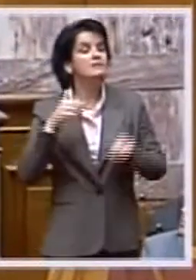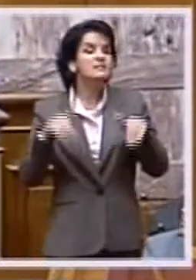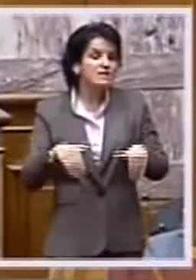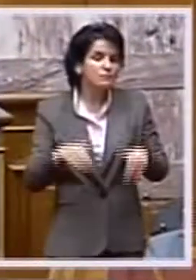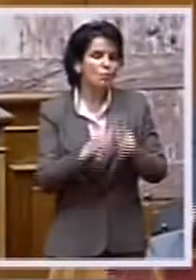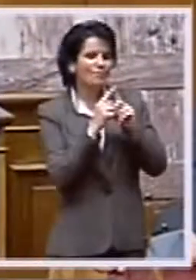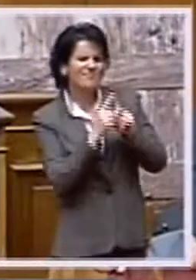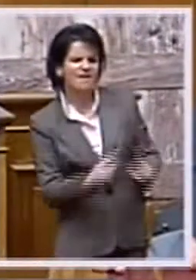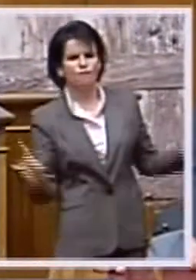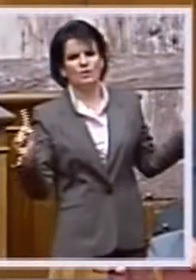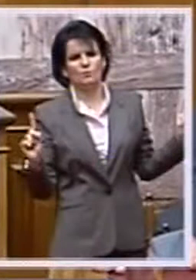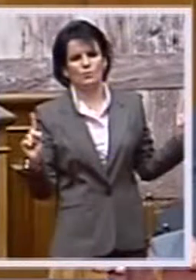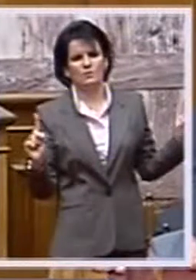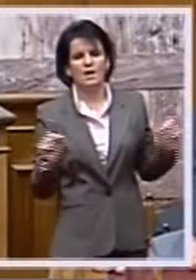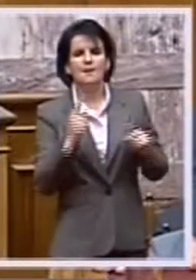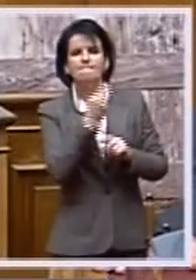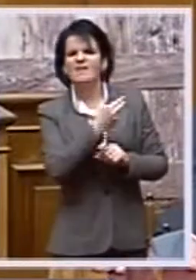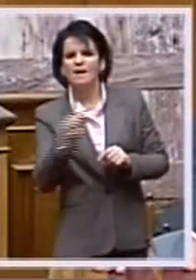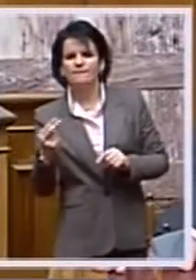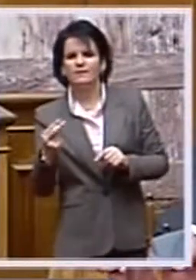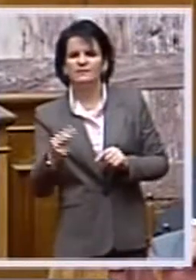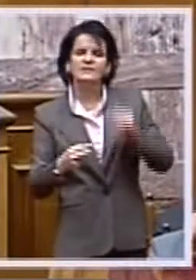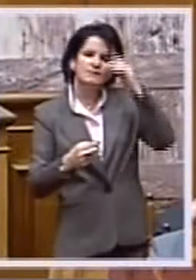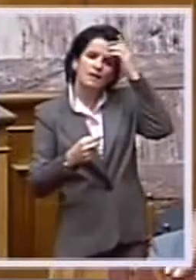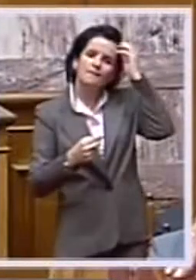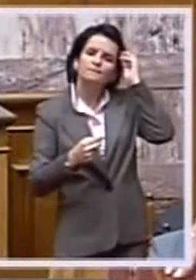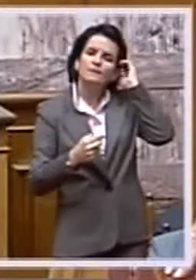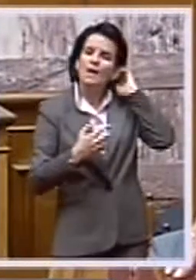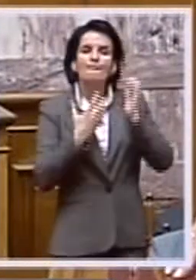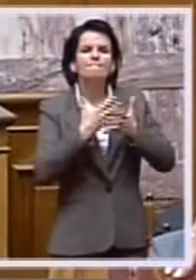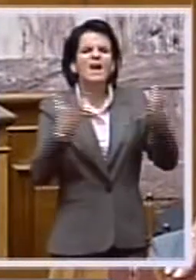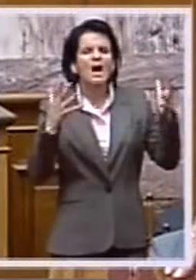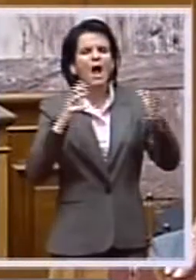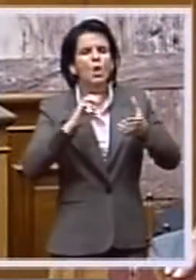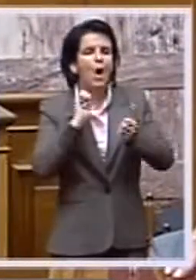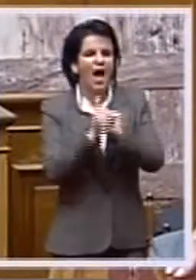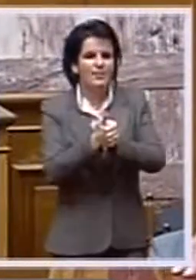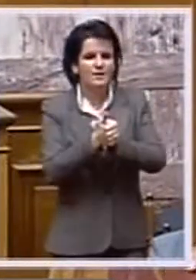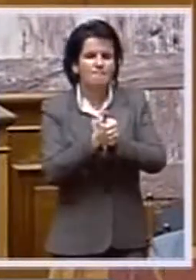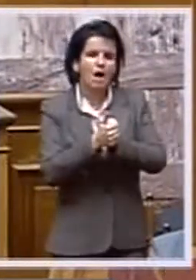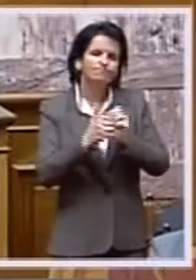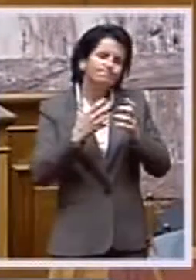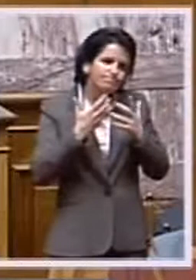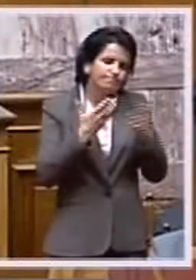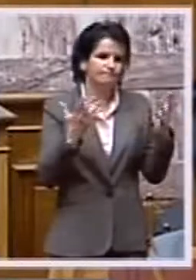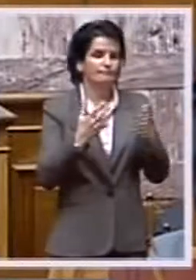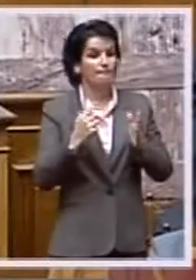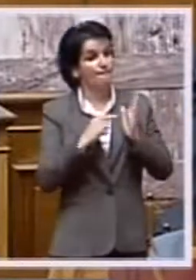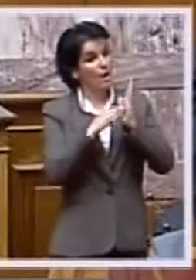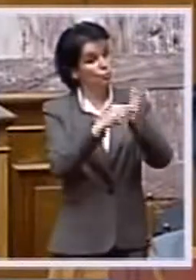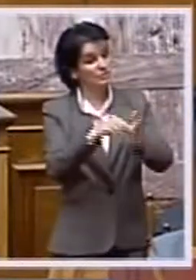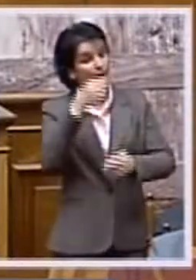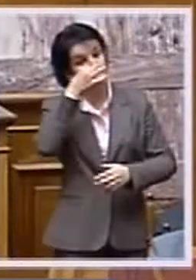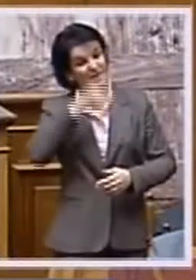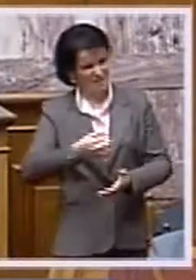τη διαφορετικότητα. Με μια φράση είστε οι προτεργάτες ενός μεγάλου άθλου. Με την παρουσία σας στο Πεκίνο,